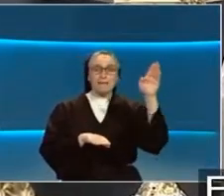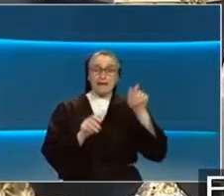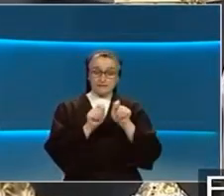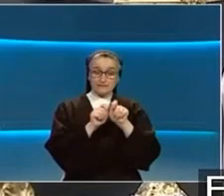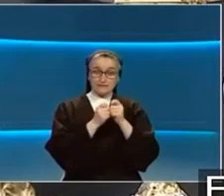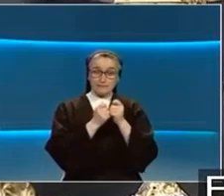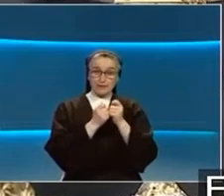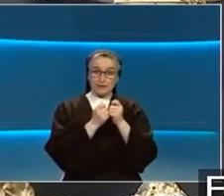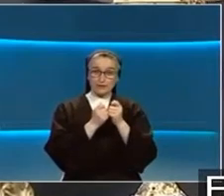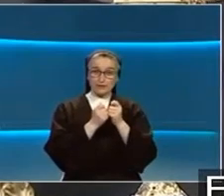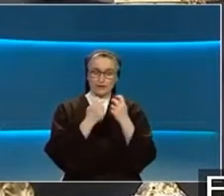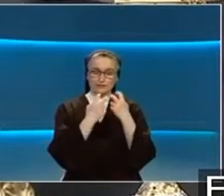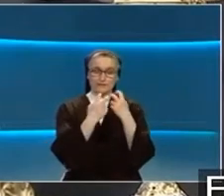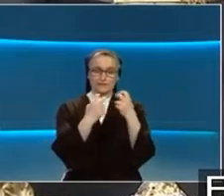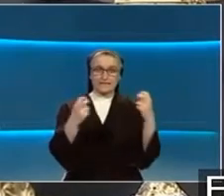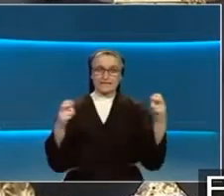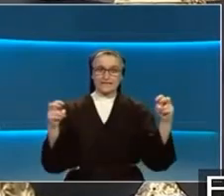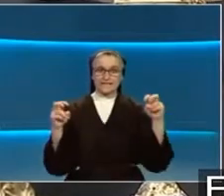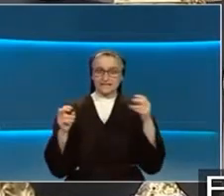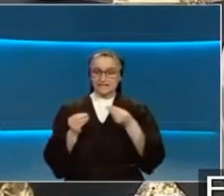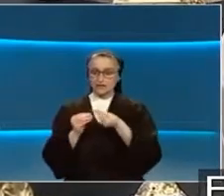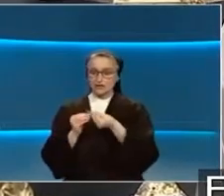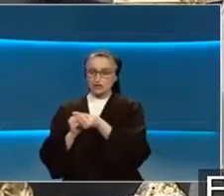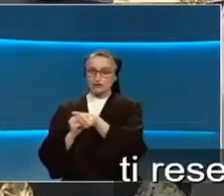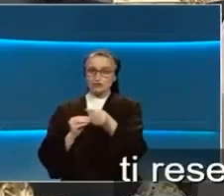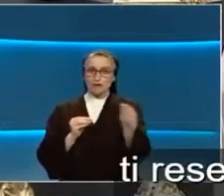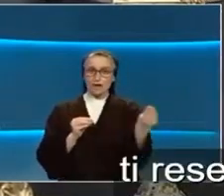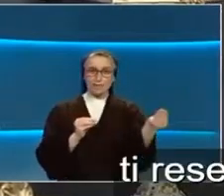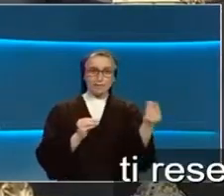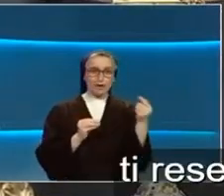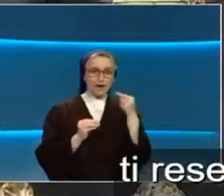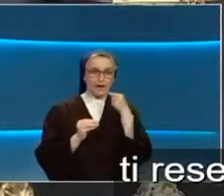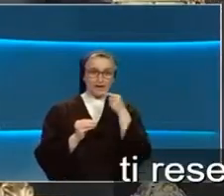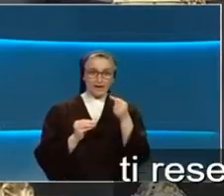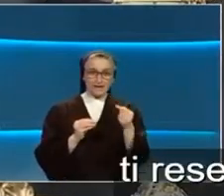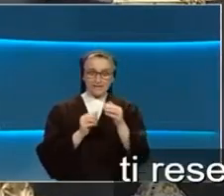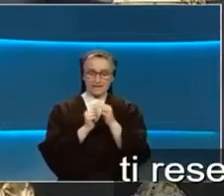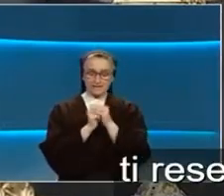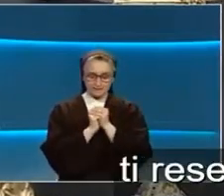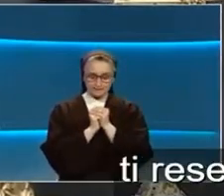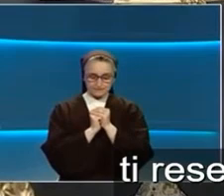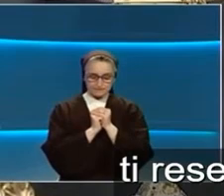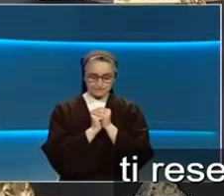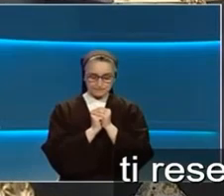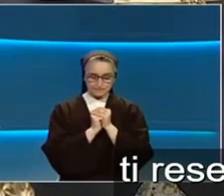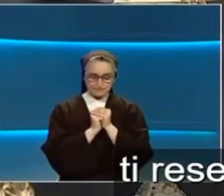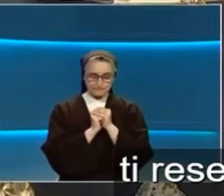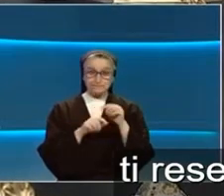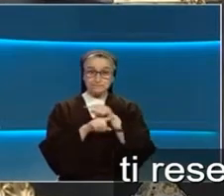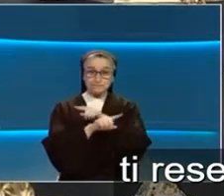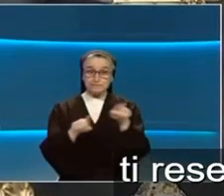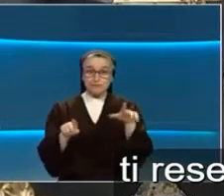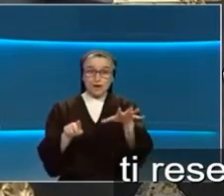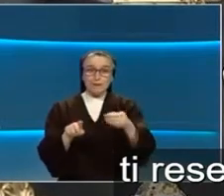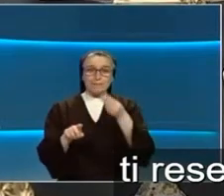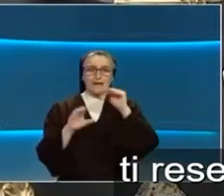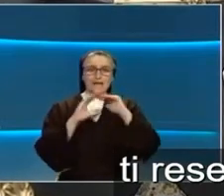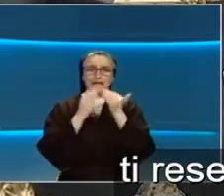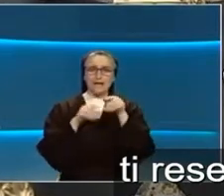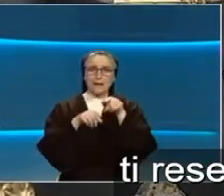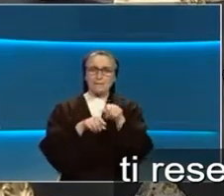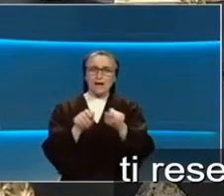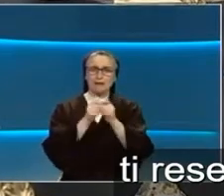agens, benedixit, fregit, dedicque discipulis suis dicens. Accipit